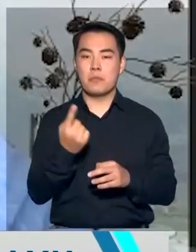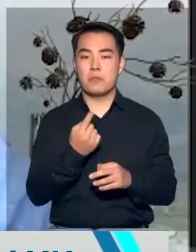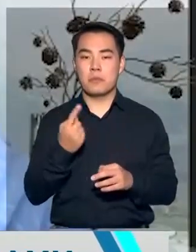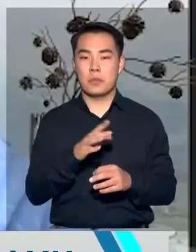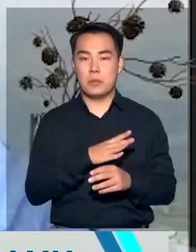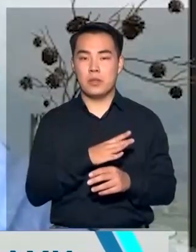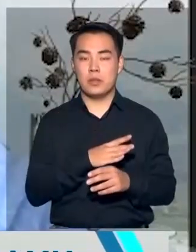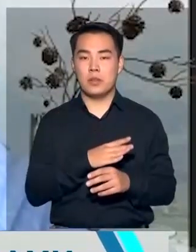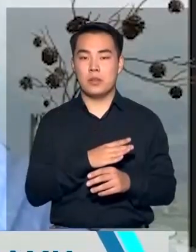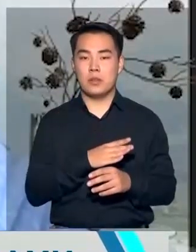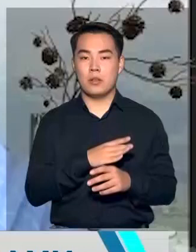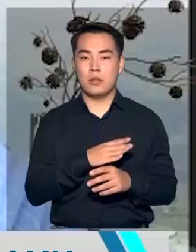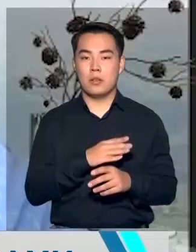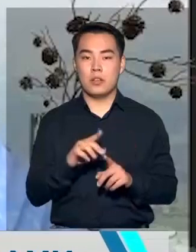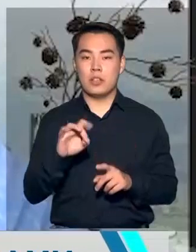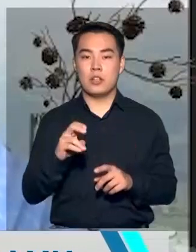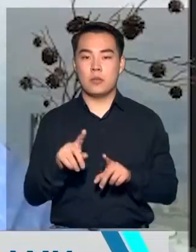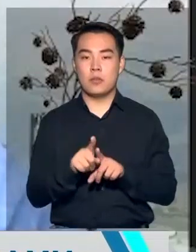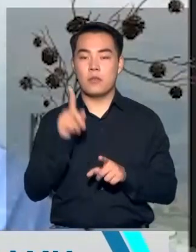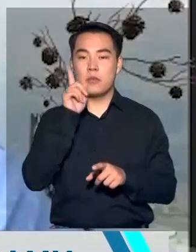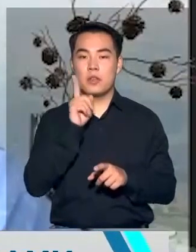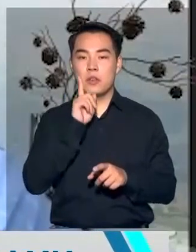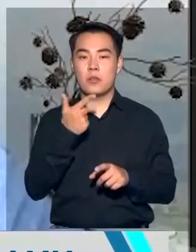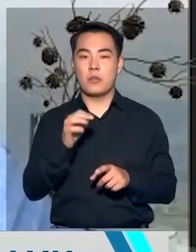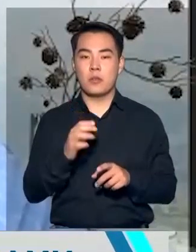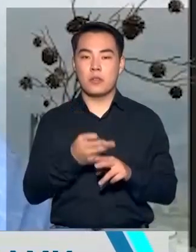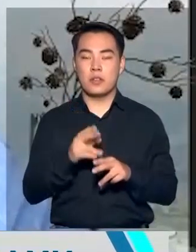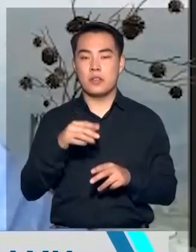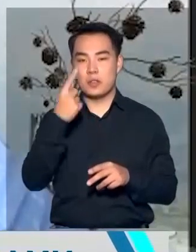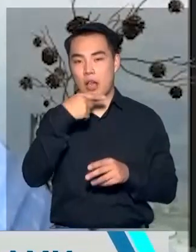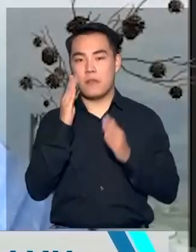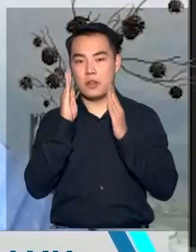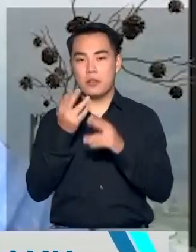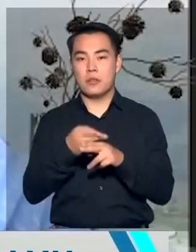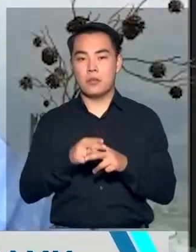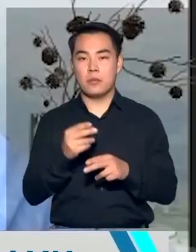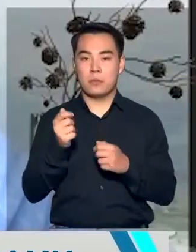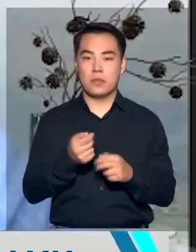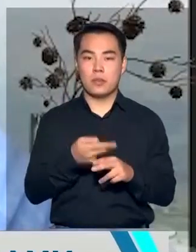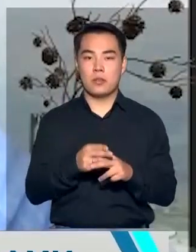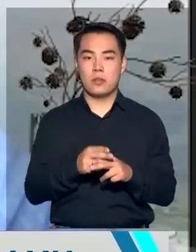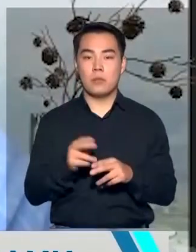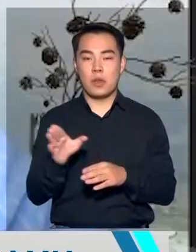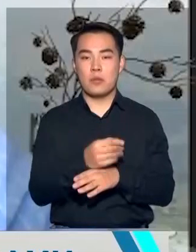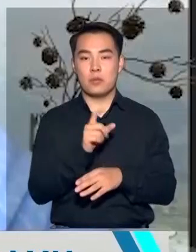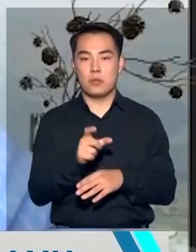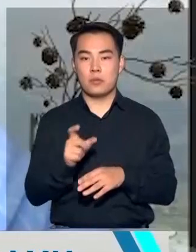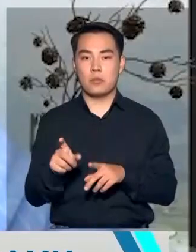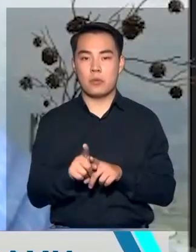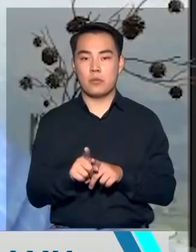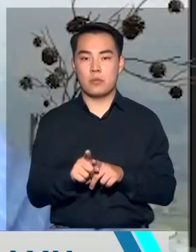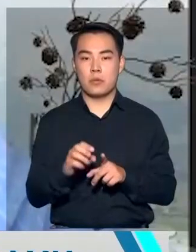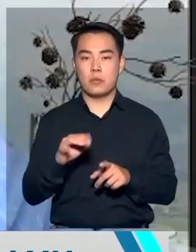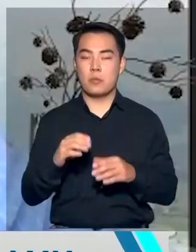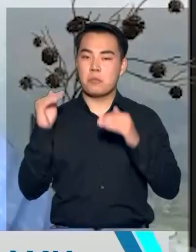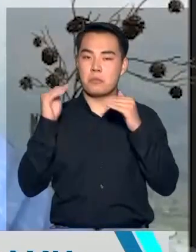поездить, пользуясь режимом временного ввоза, там, по доверенности, еще как-то. И вот теперь для этих людей почему-то эту